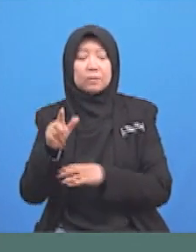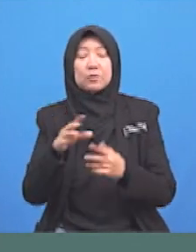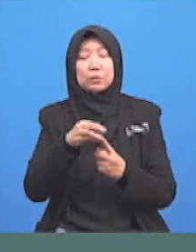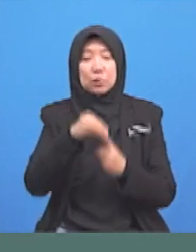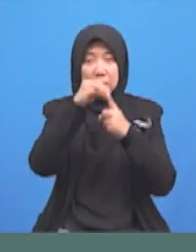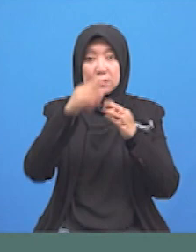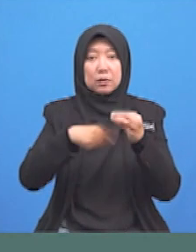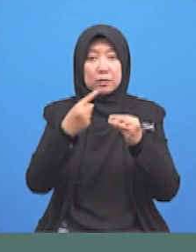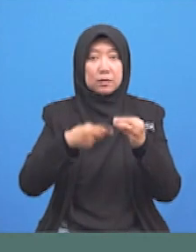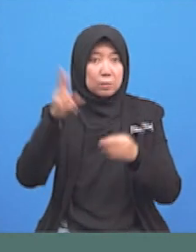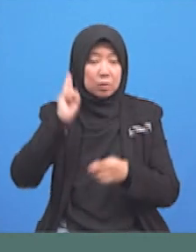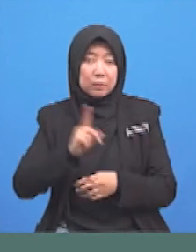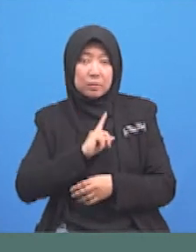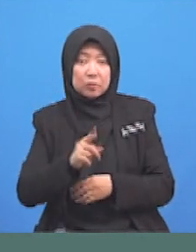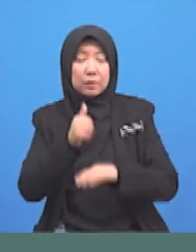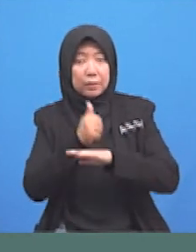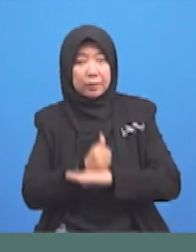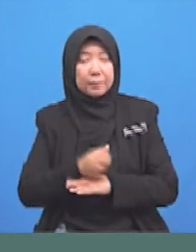Islam dan adat Melayu.